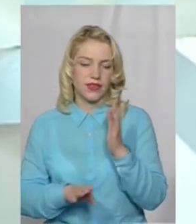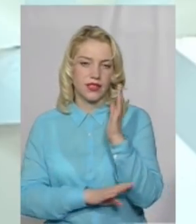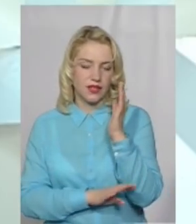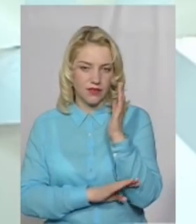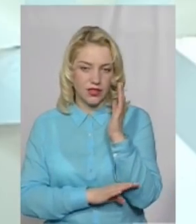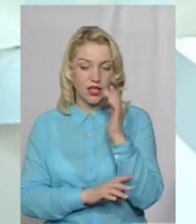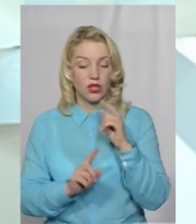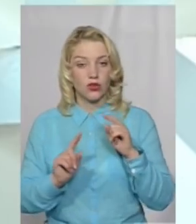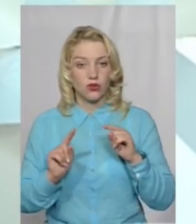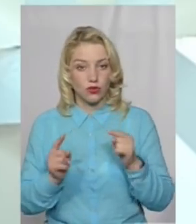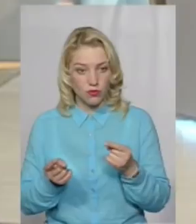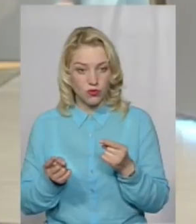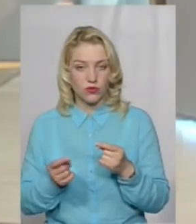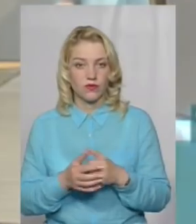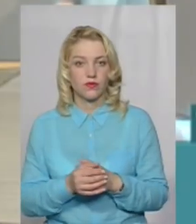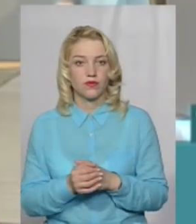деревина. І тому